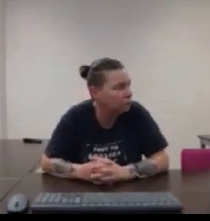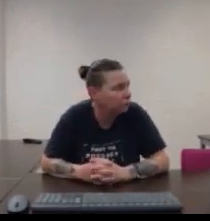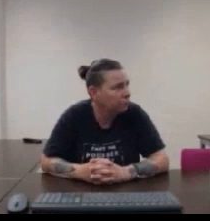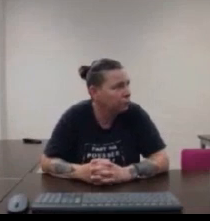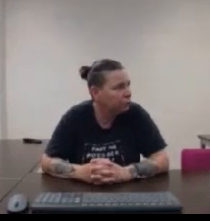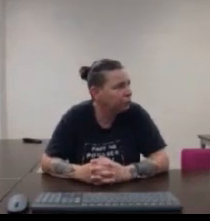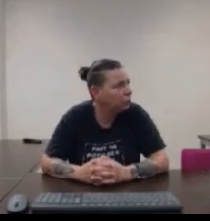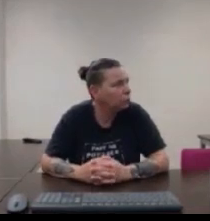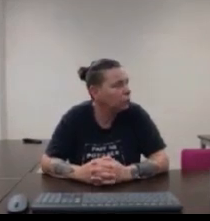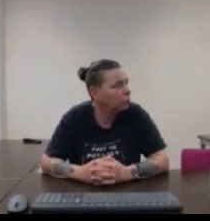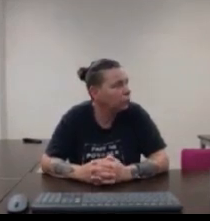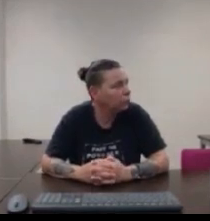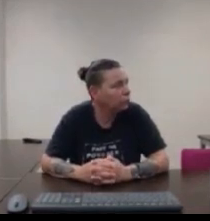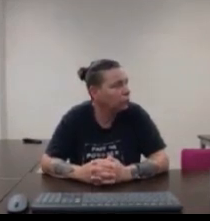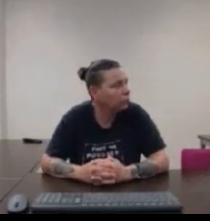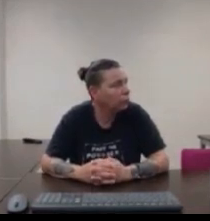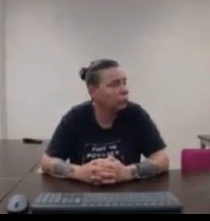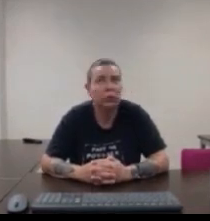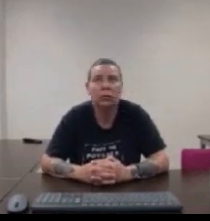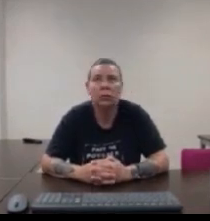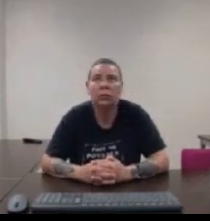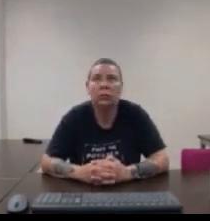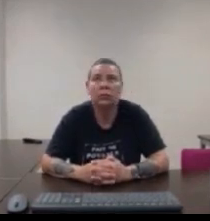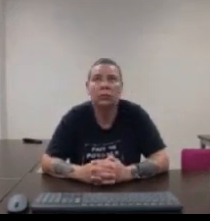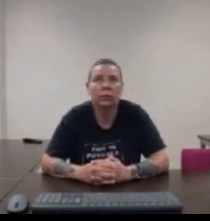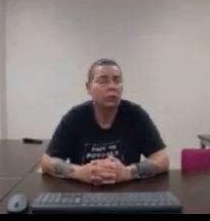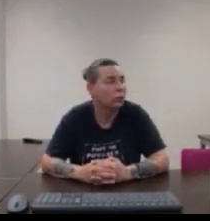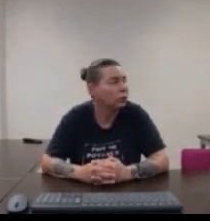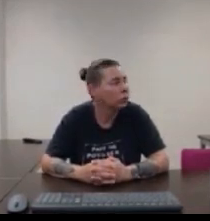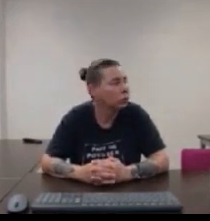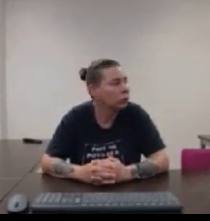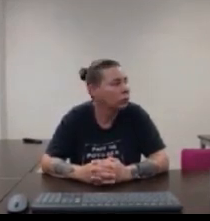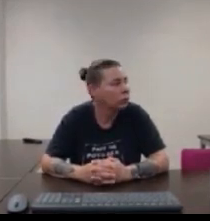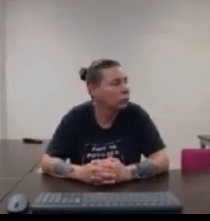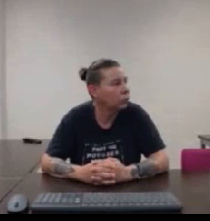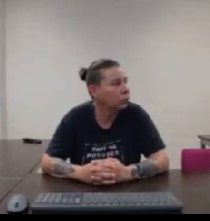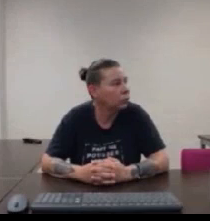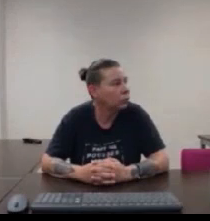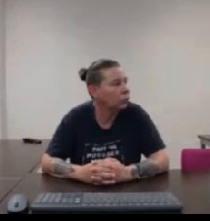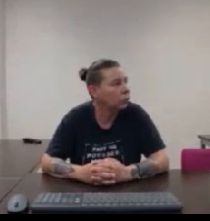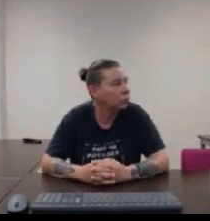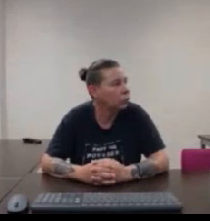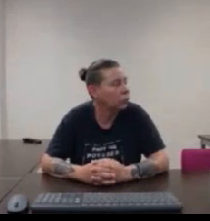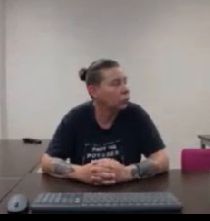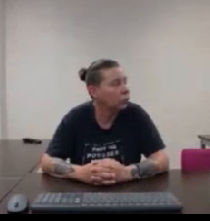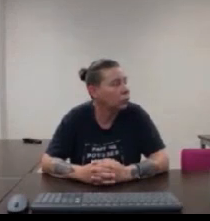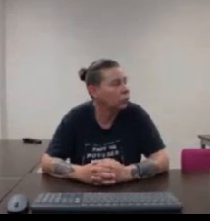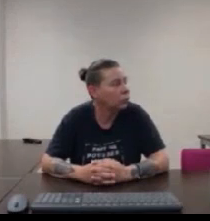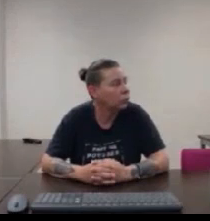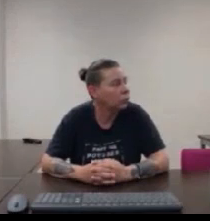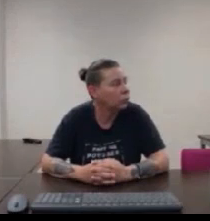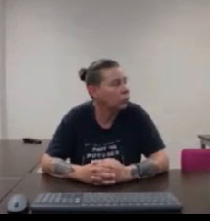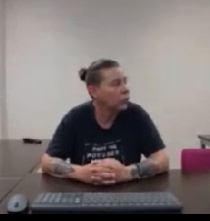support. Alors, ensuite, on a une autre question de Madame, alors je vais mal le prononcer je pense, Zengin. Que pensez-vous